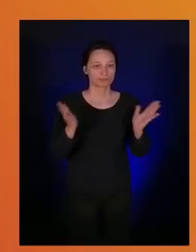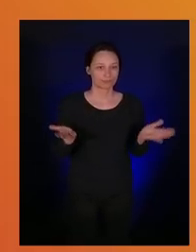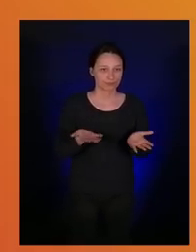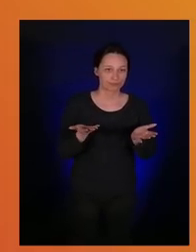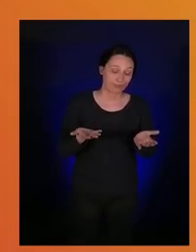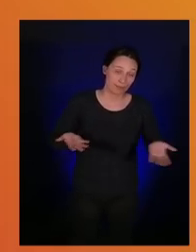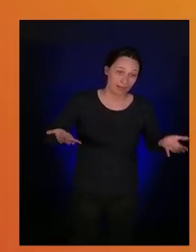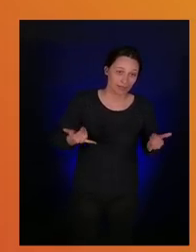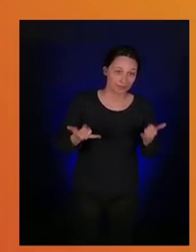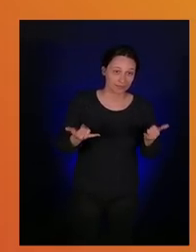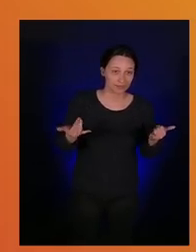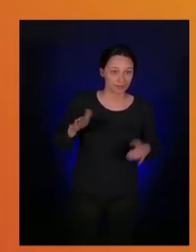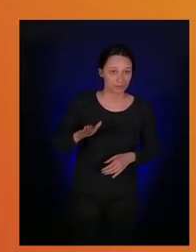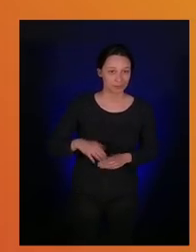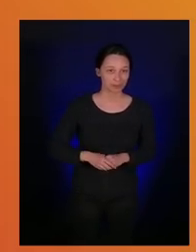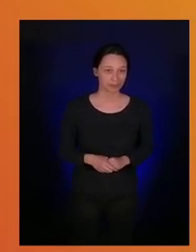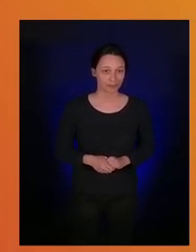ça aussi. Voilà.